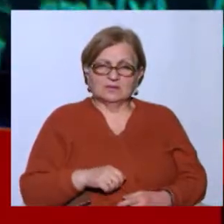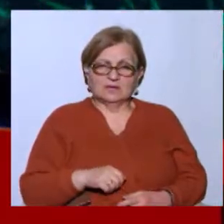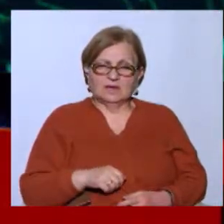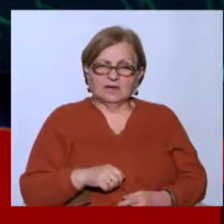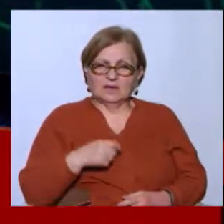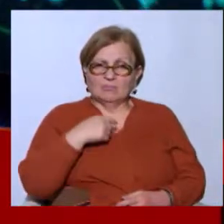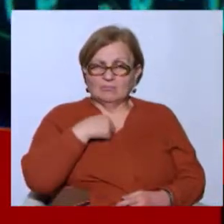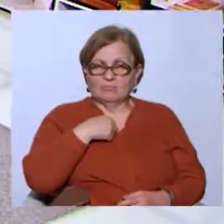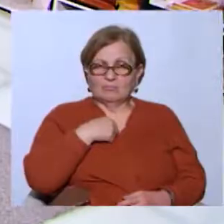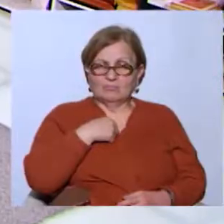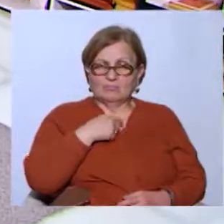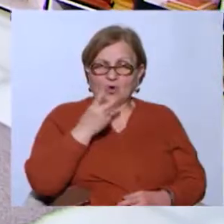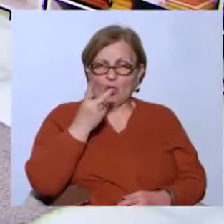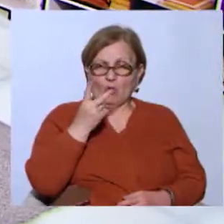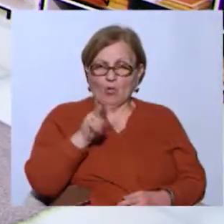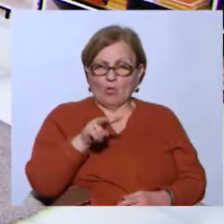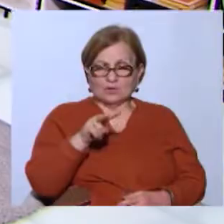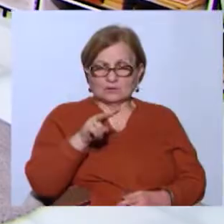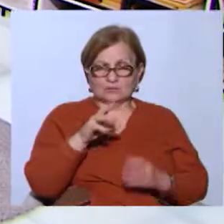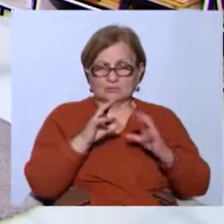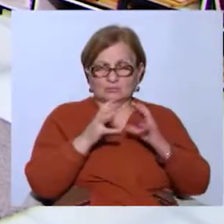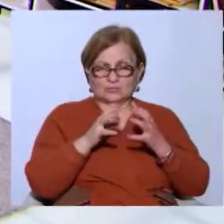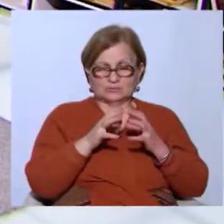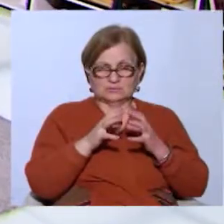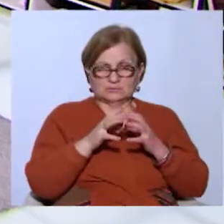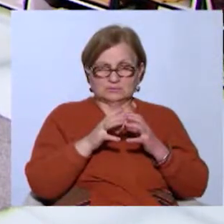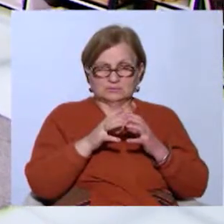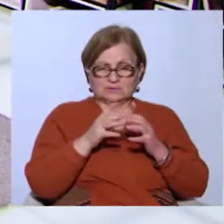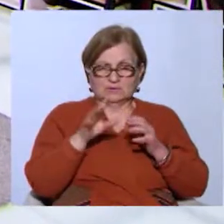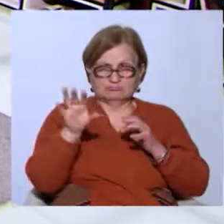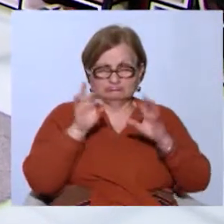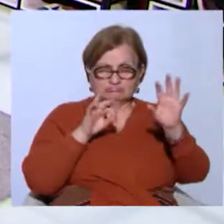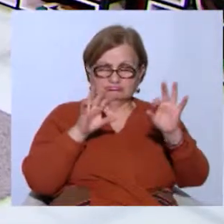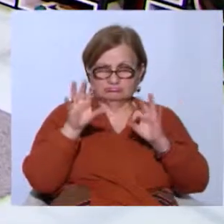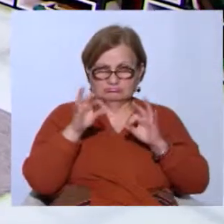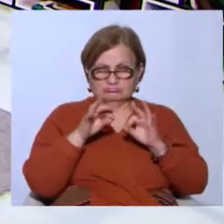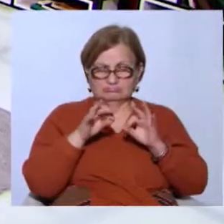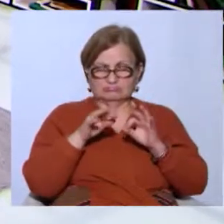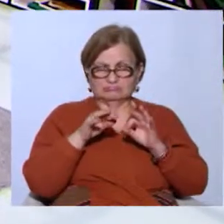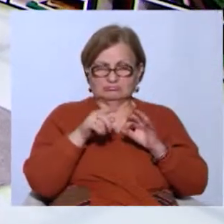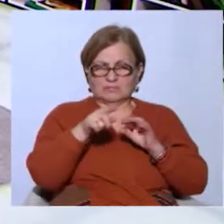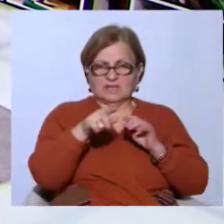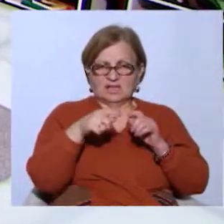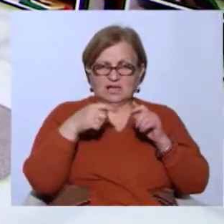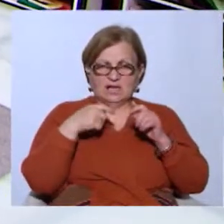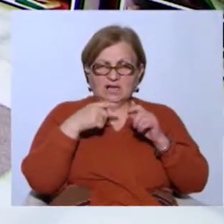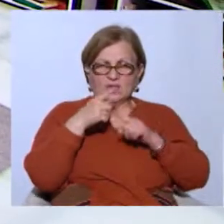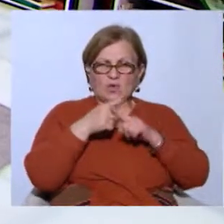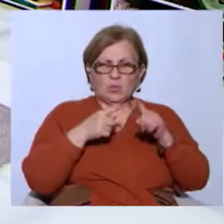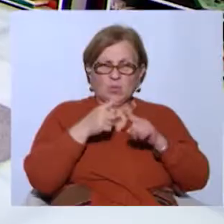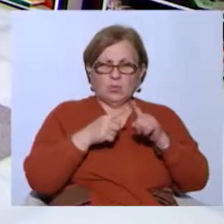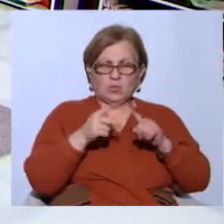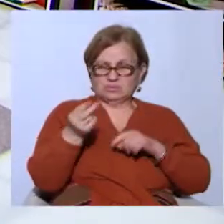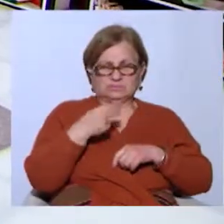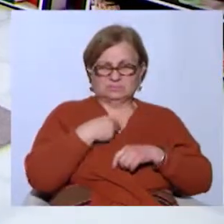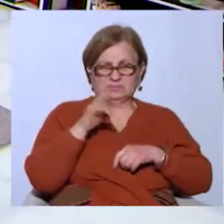მე ორი ბურთი, ისეთი ორი ბურთი უნდა შევარჩიო, რომ გამყიდველს არ მოუწიოს ჩემთვის ხურდის